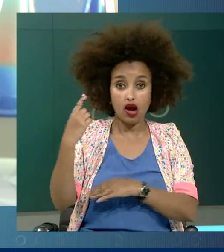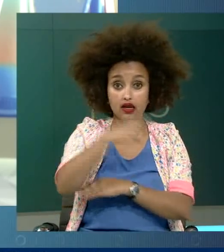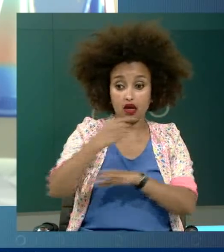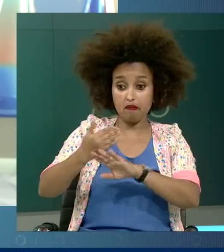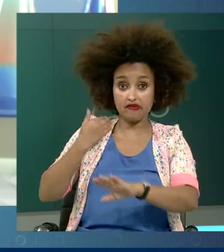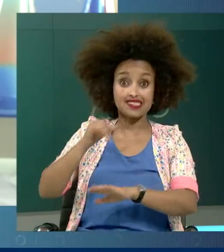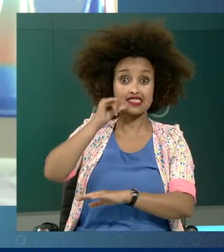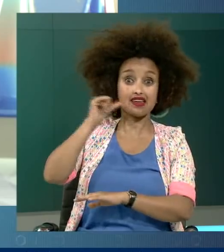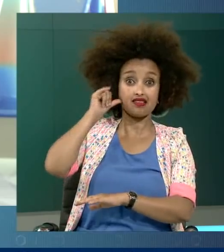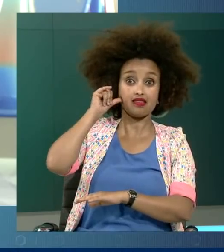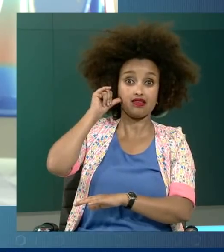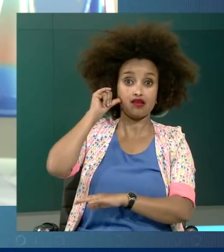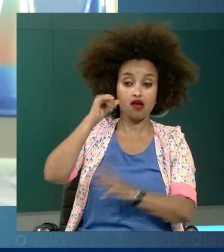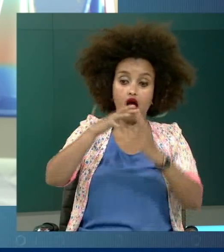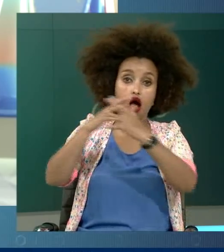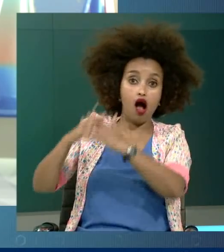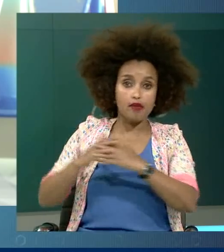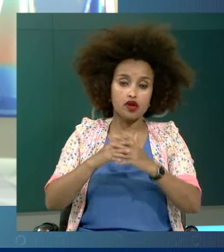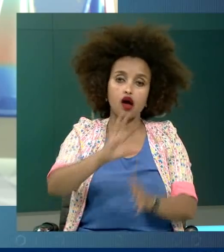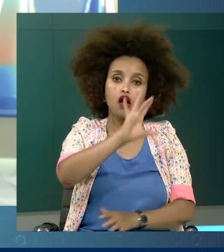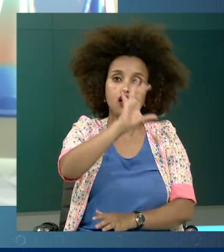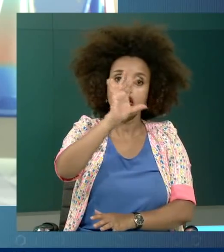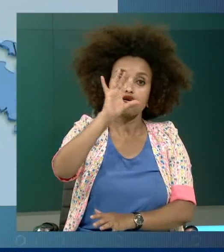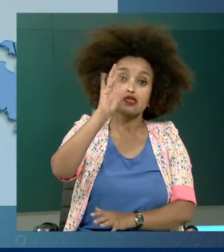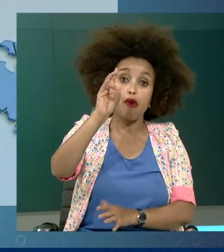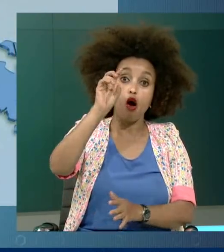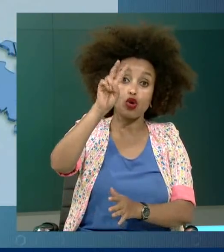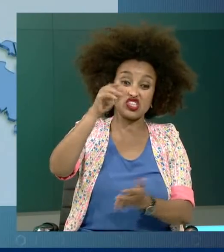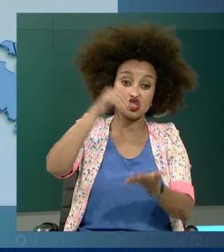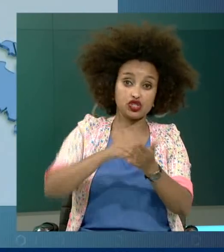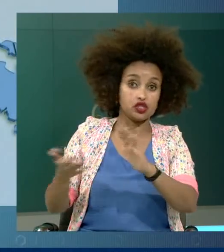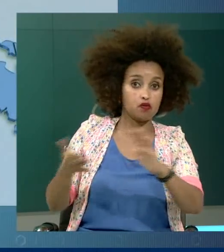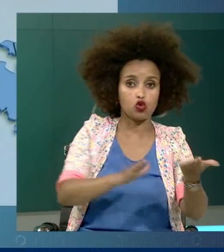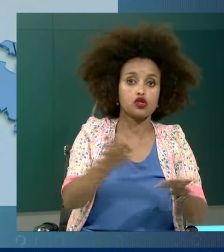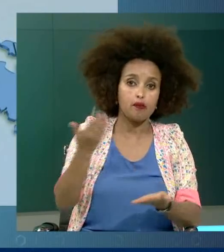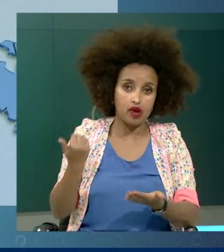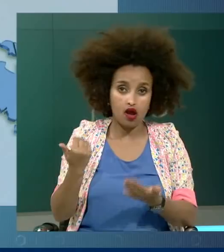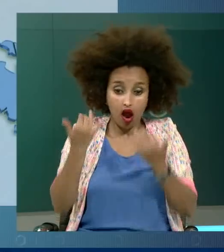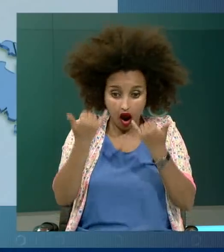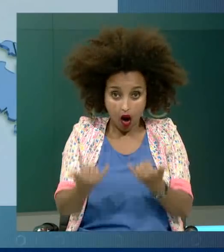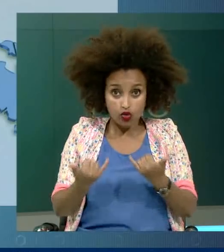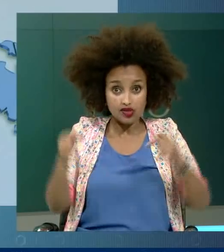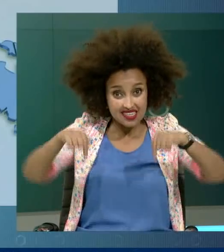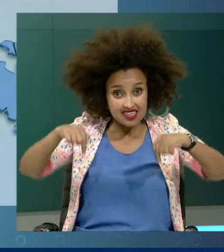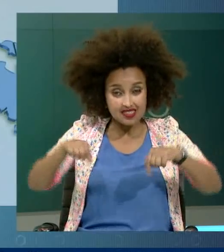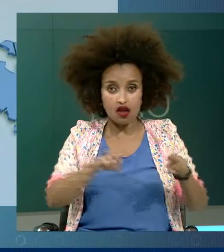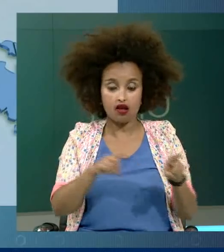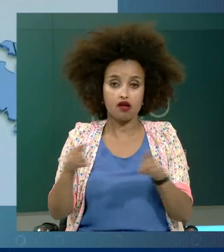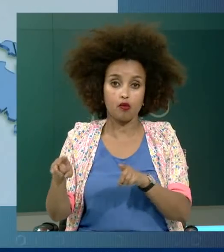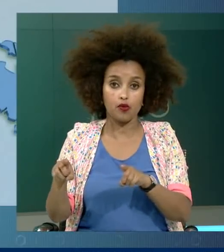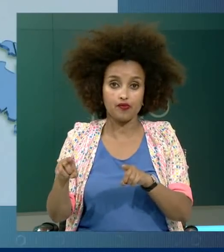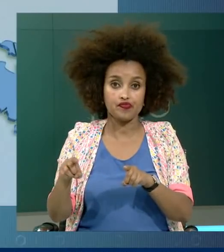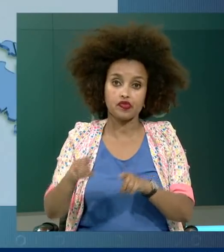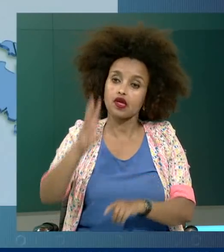እንኳን በአሜሪካ ወደ 72000 አካባቢ ነበር የሞት መጠን የተመዘገበው በአሁኑ ወይም ደግሞ በዛሬው ለት ማለት